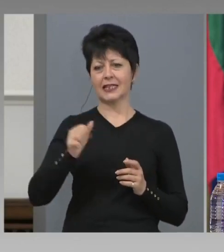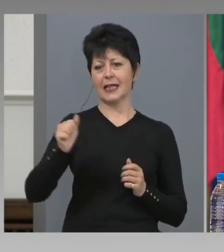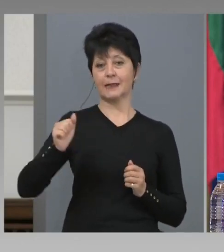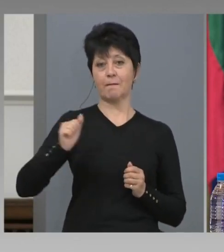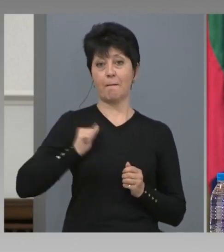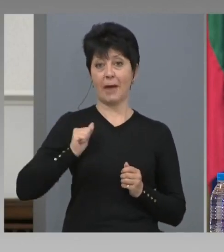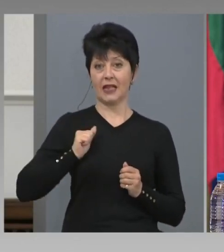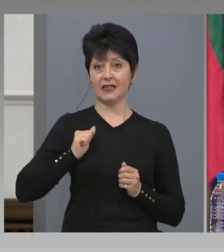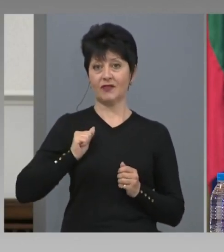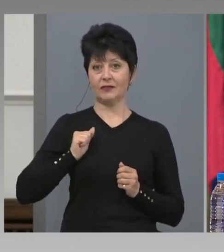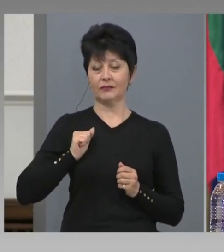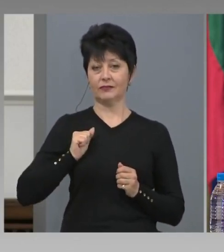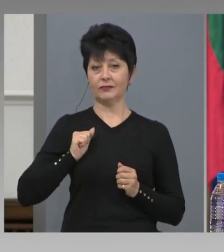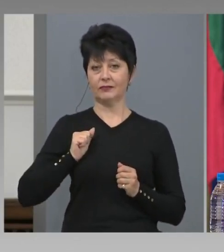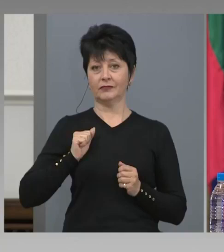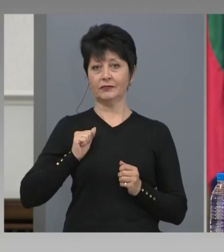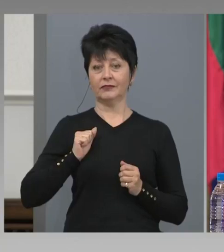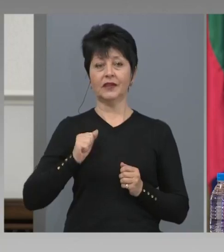Ако не,